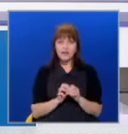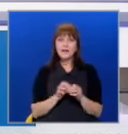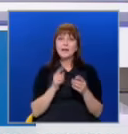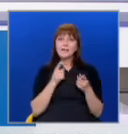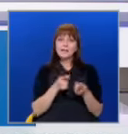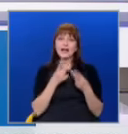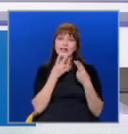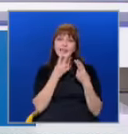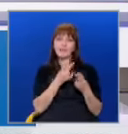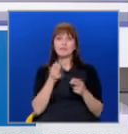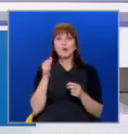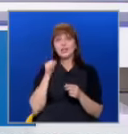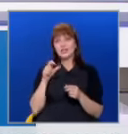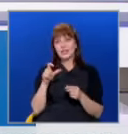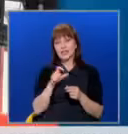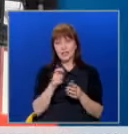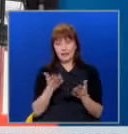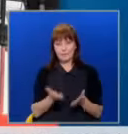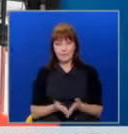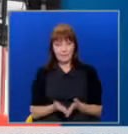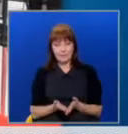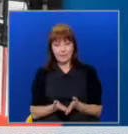за прожекцията разказва и Шесели.